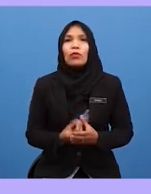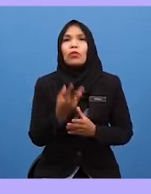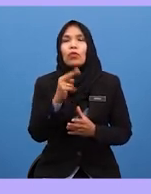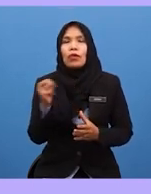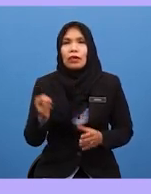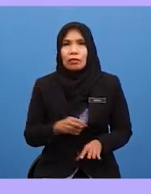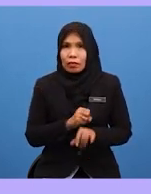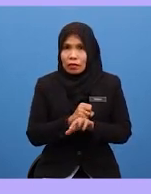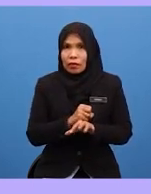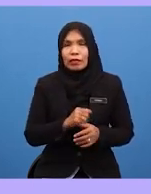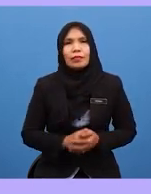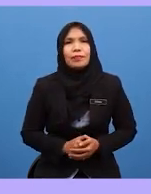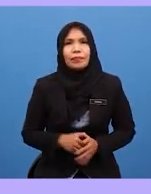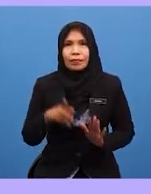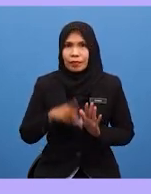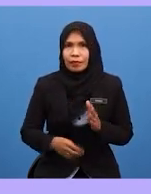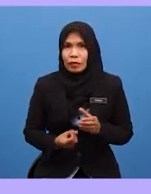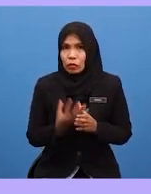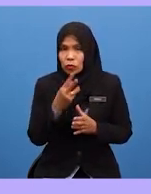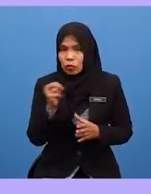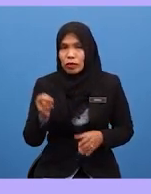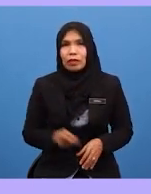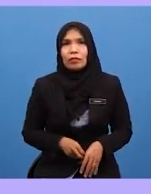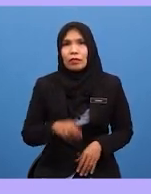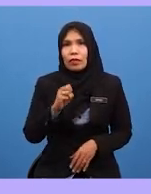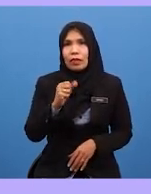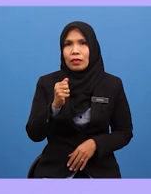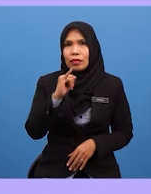Oleh itu, pertumbuhan saiz serangga disekat.